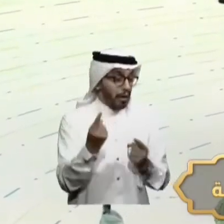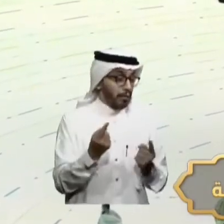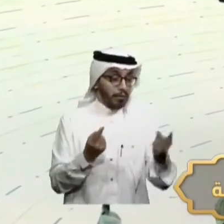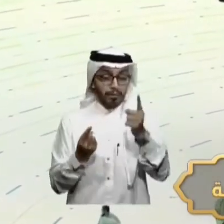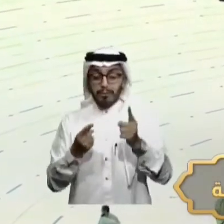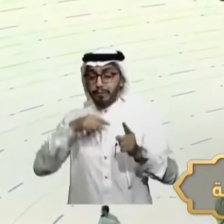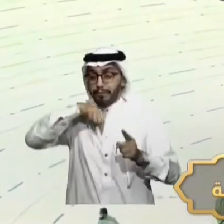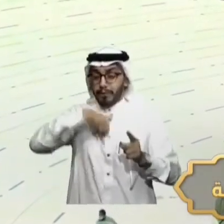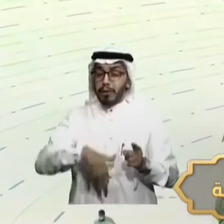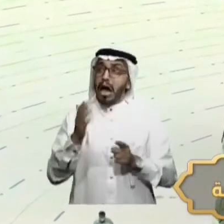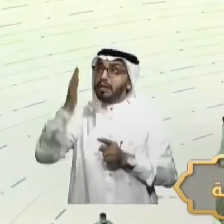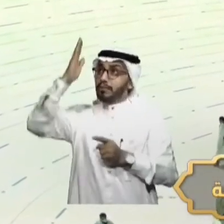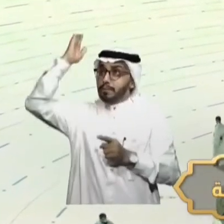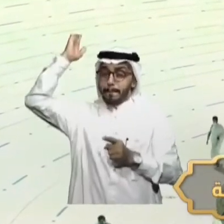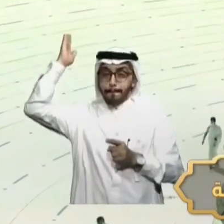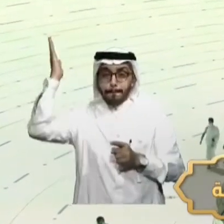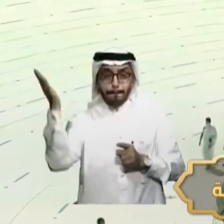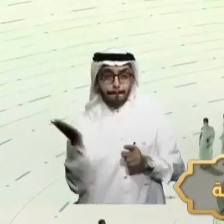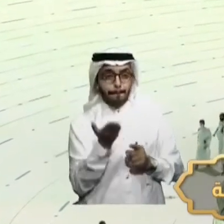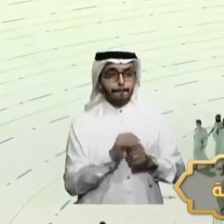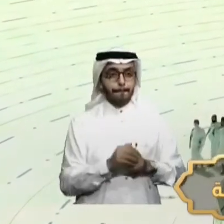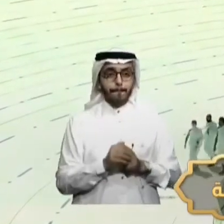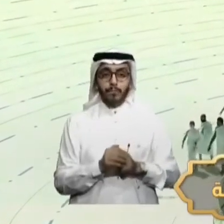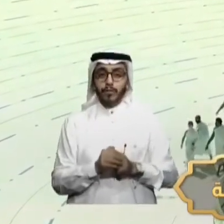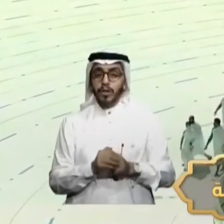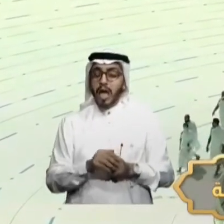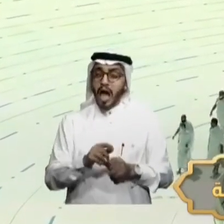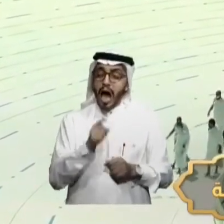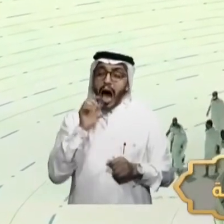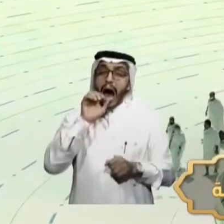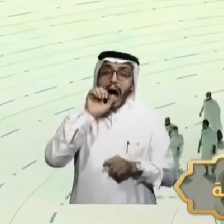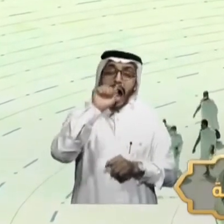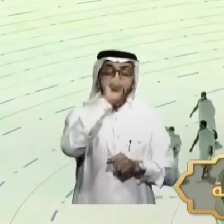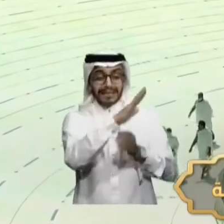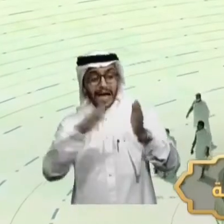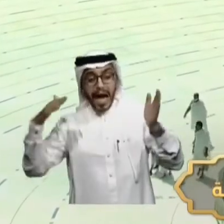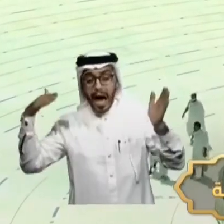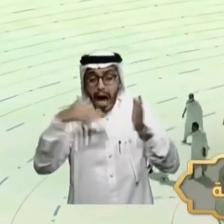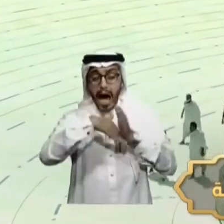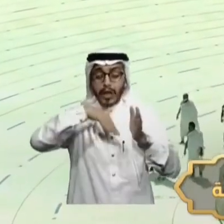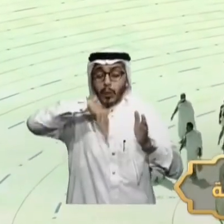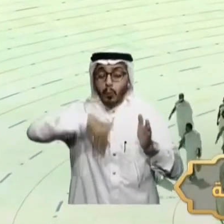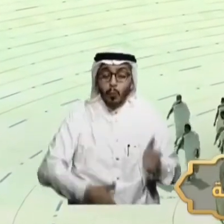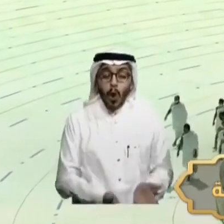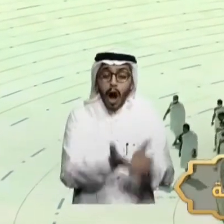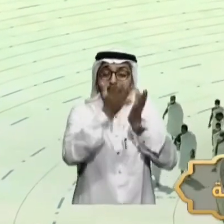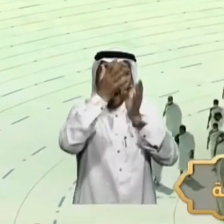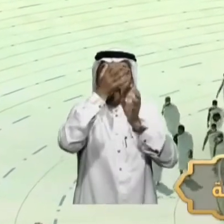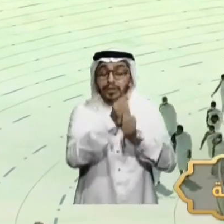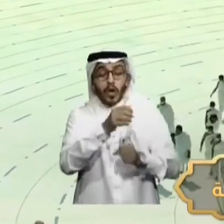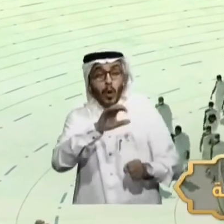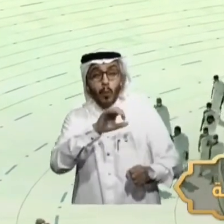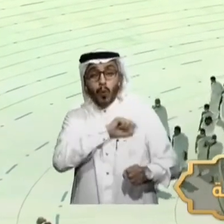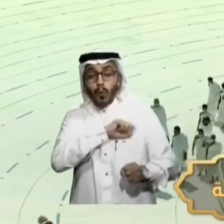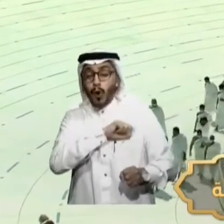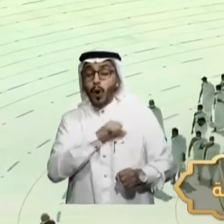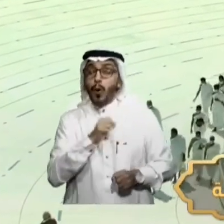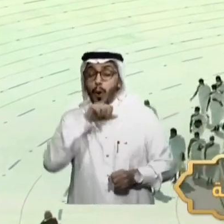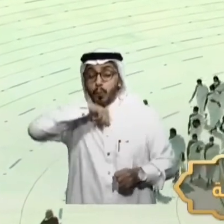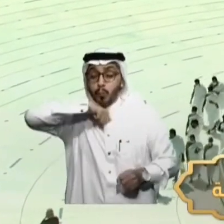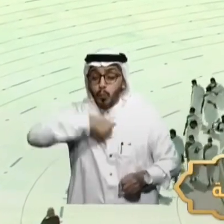على مقامات النبوات والرسالات، ولا سيما خاتمهم نبي الهدى والرحمة